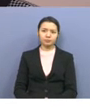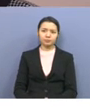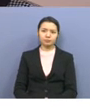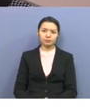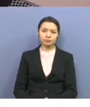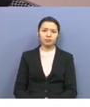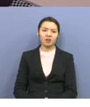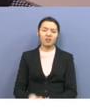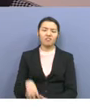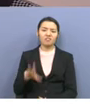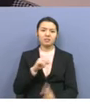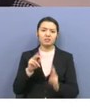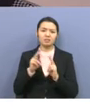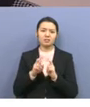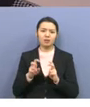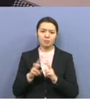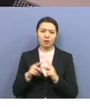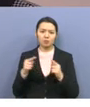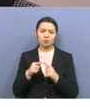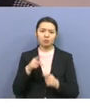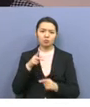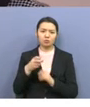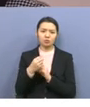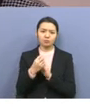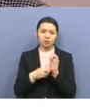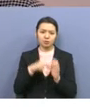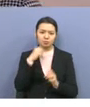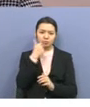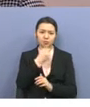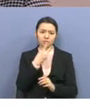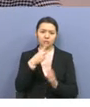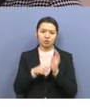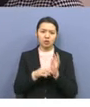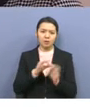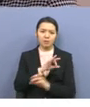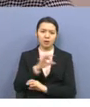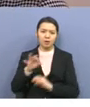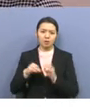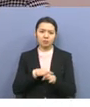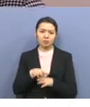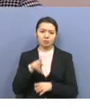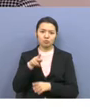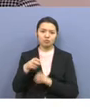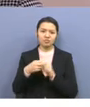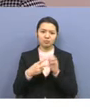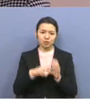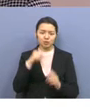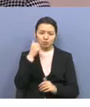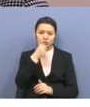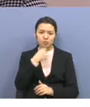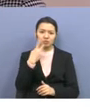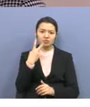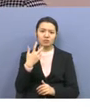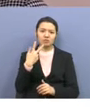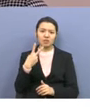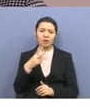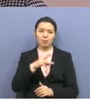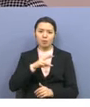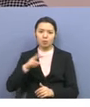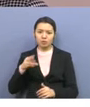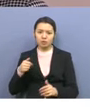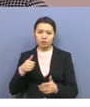проектов. Жүргізілген мониторингке сәйкес 2017 жылы 46 жоба жүзеге асырылса, 2018 жылы 202 миллион